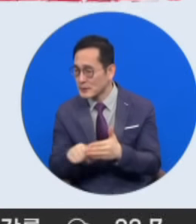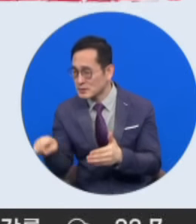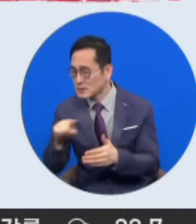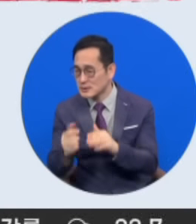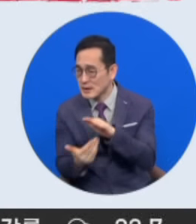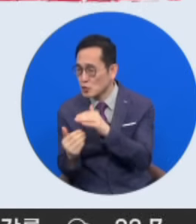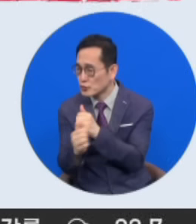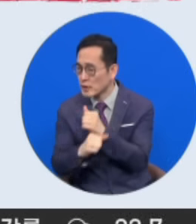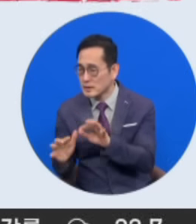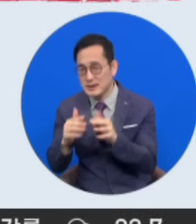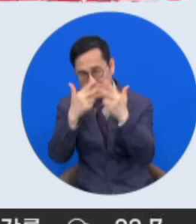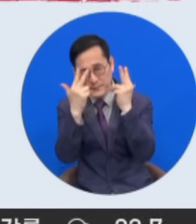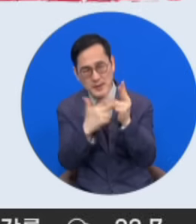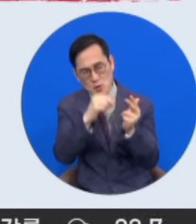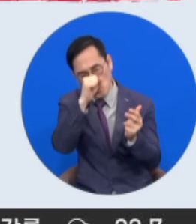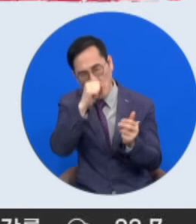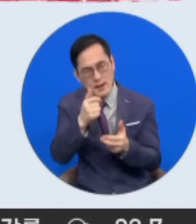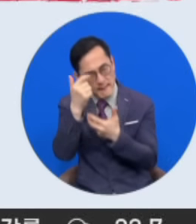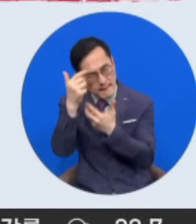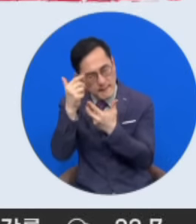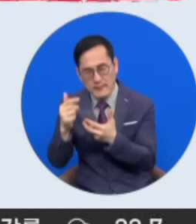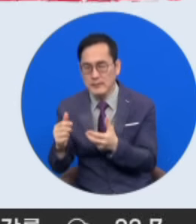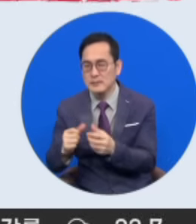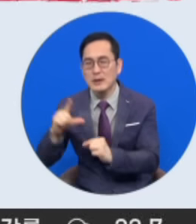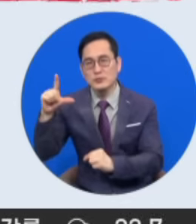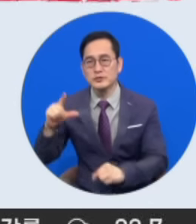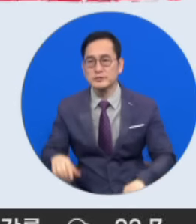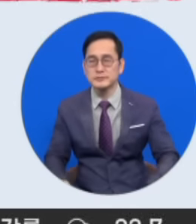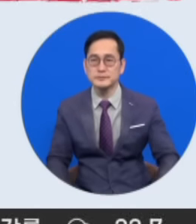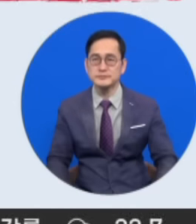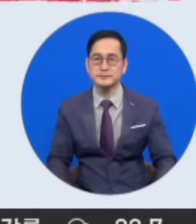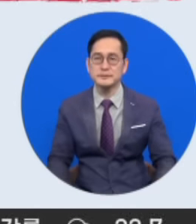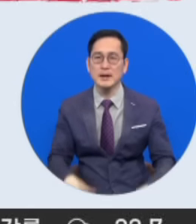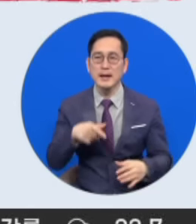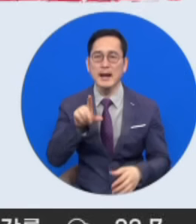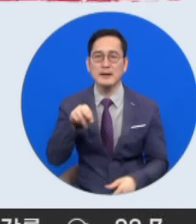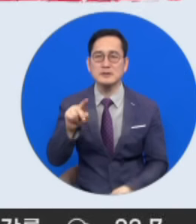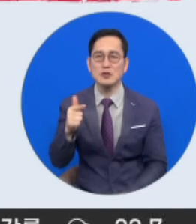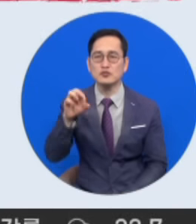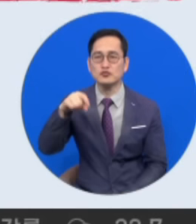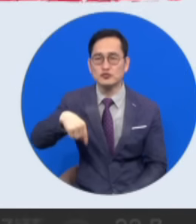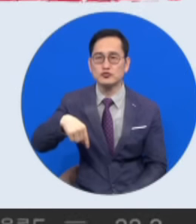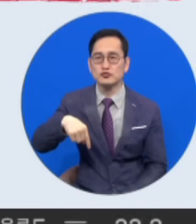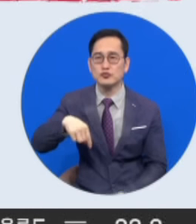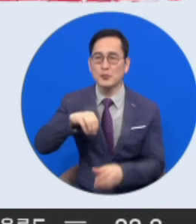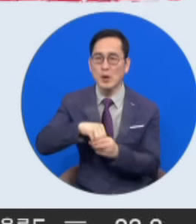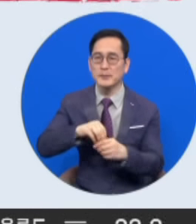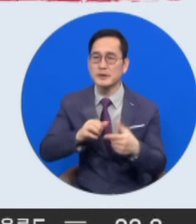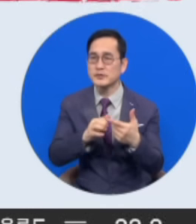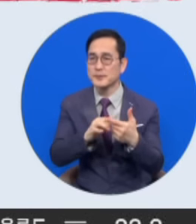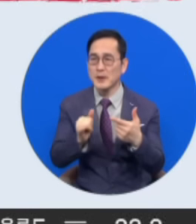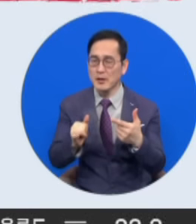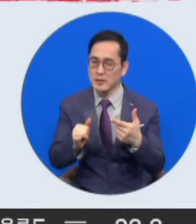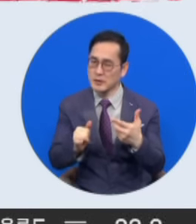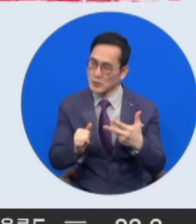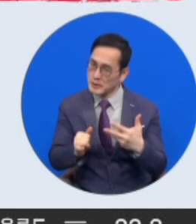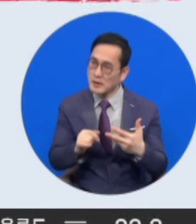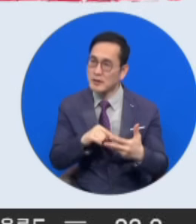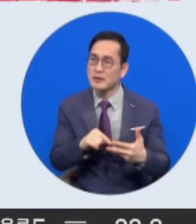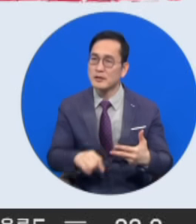최고위원 출마 선언한 강선우, 김지효, 김민석, 김병주, 이성윤, 한준호, 친명. 최고위원 출마 준비 중인 것으로 알려져 있는